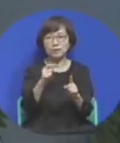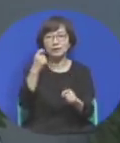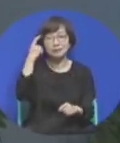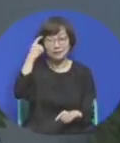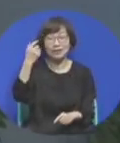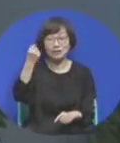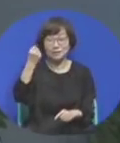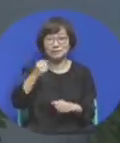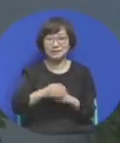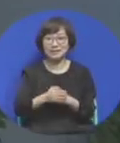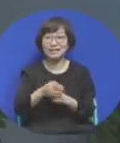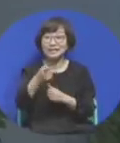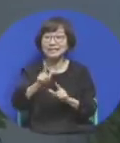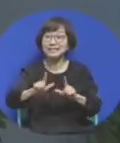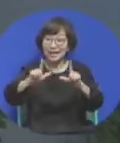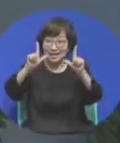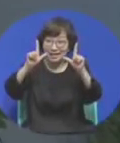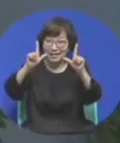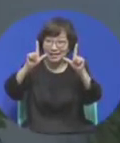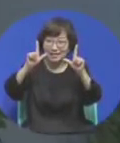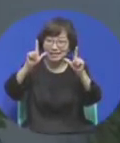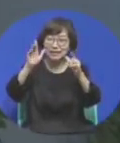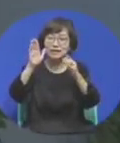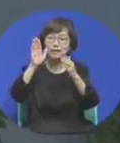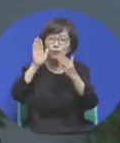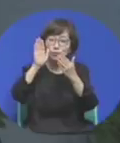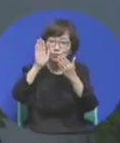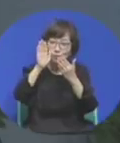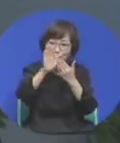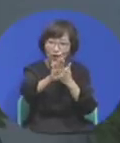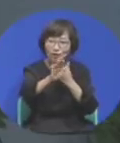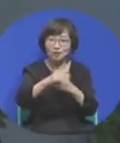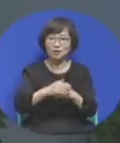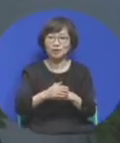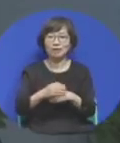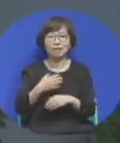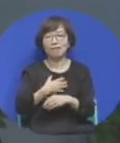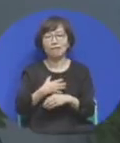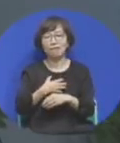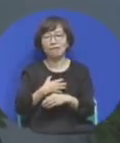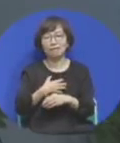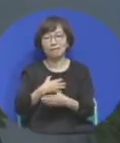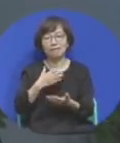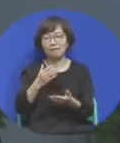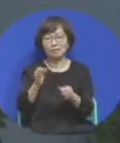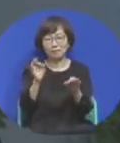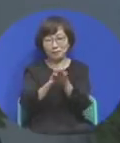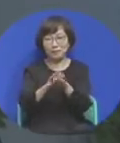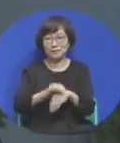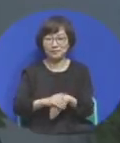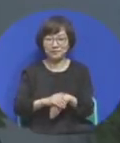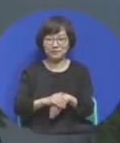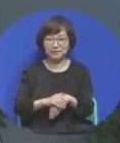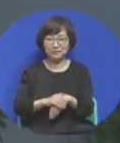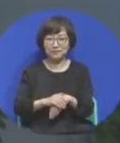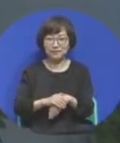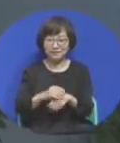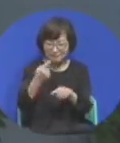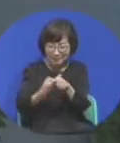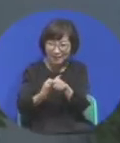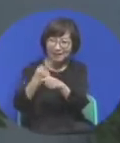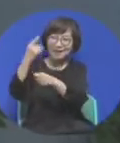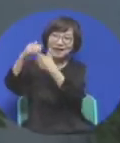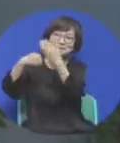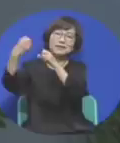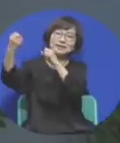It's true. 그날로부터 뭐 걱정할 거 없어요. 응답 와요. From that day forth, answers began to come. There was